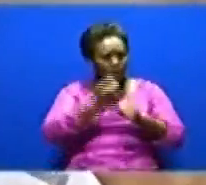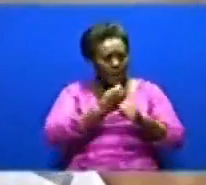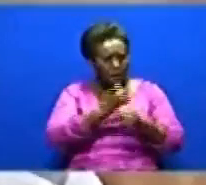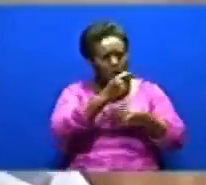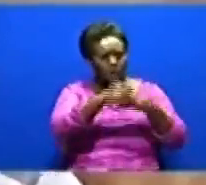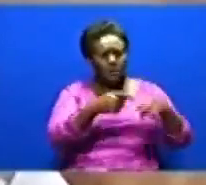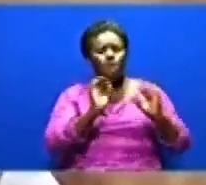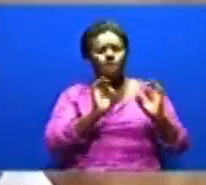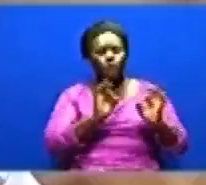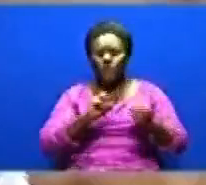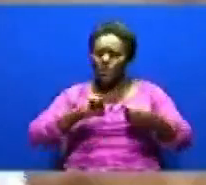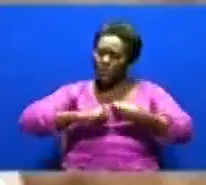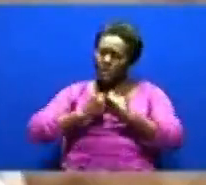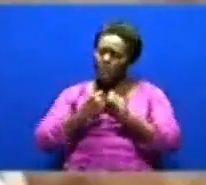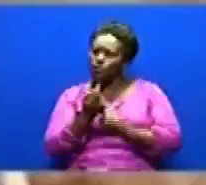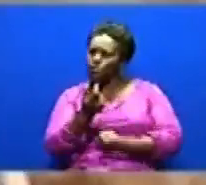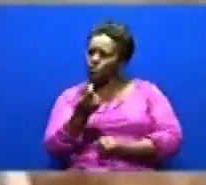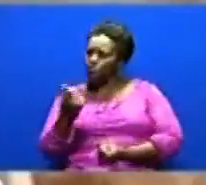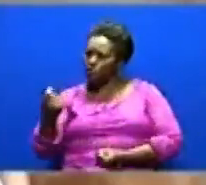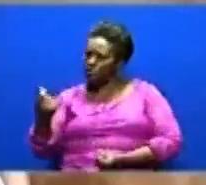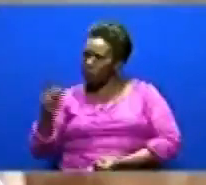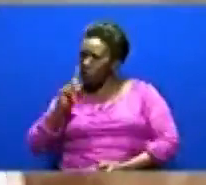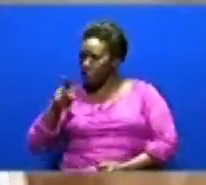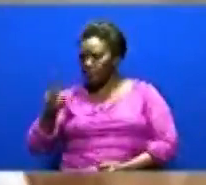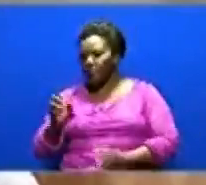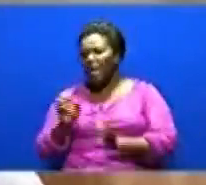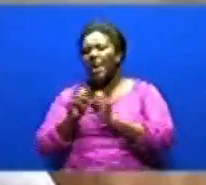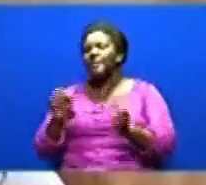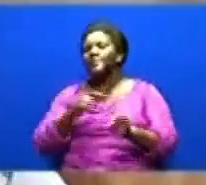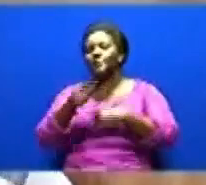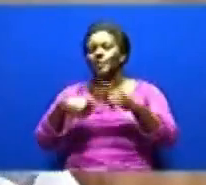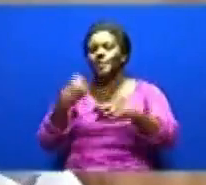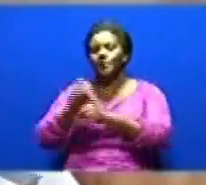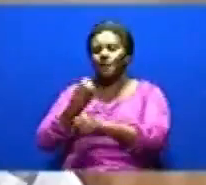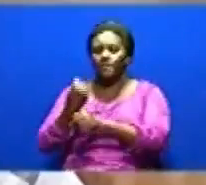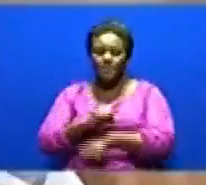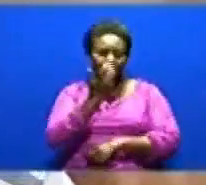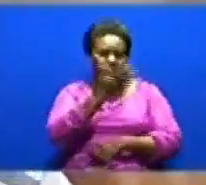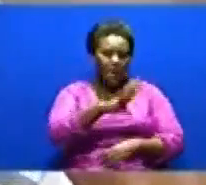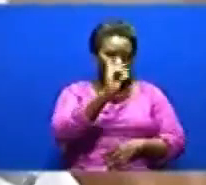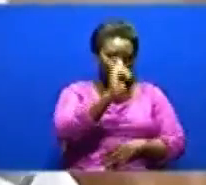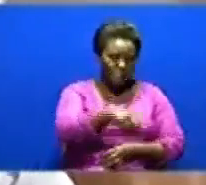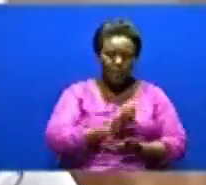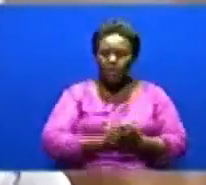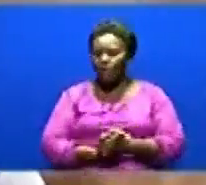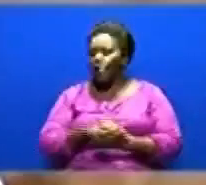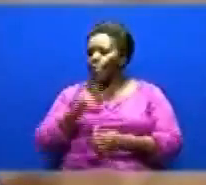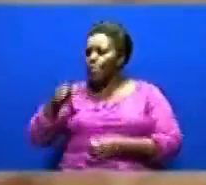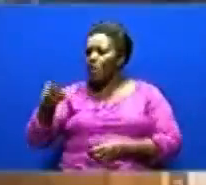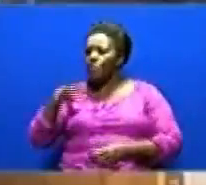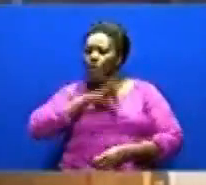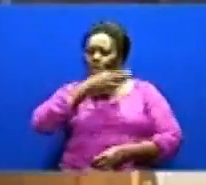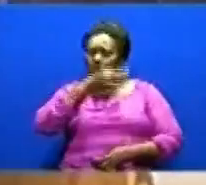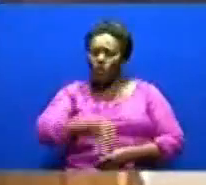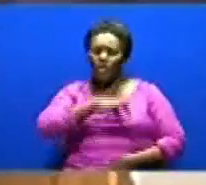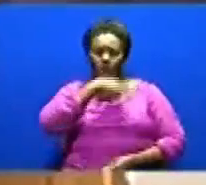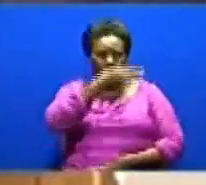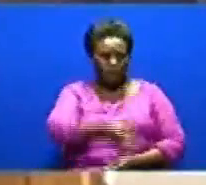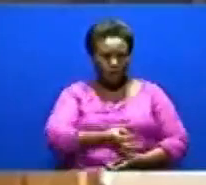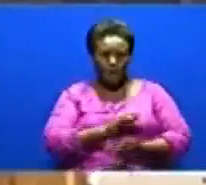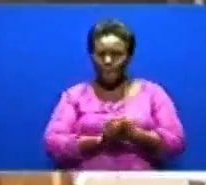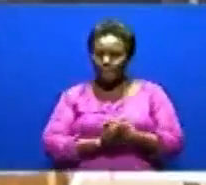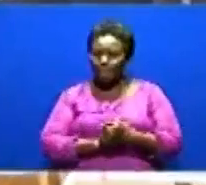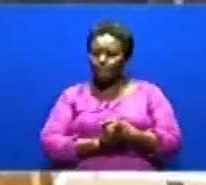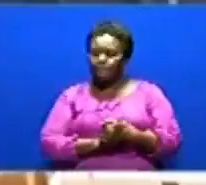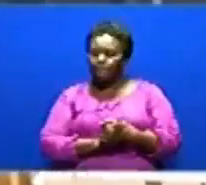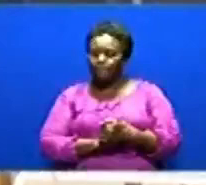ndogo ndogo, lakini hazituzui kuendelea na kazi yetu. Maji yanapatikana, wananchi wanajitolea, wanaleta maji, wanasogeza mchanga. Changamoto za kituo